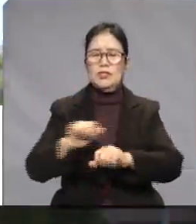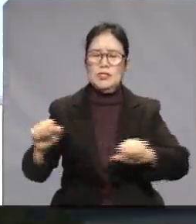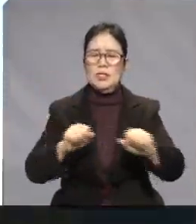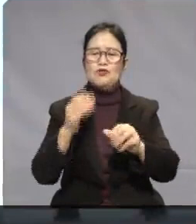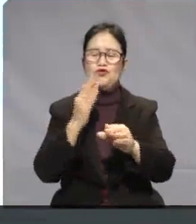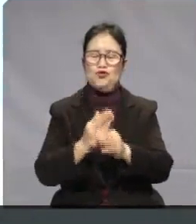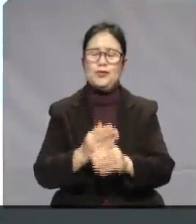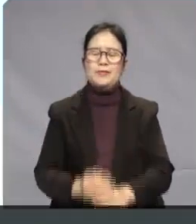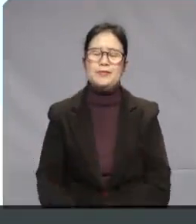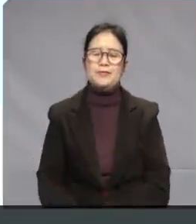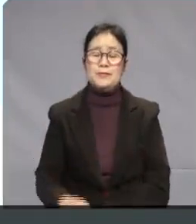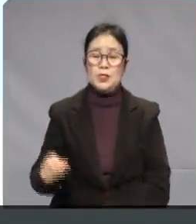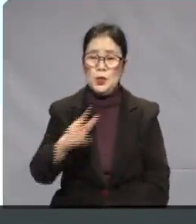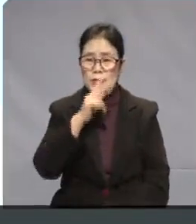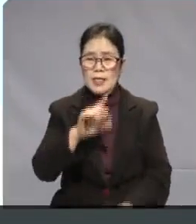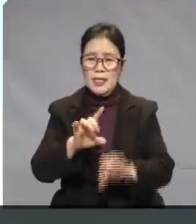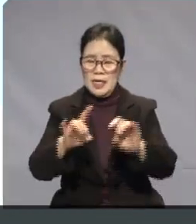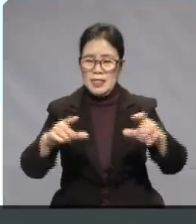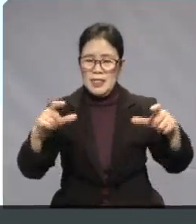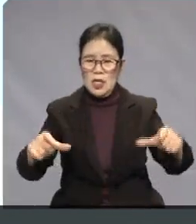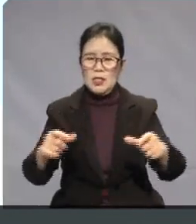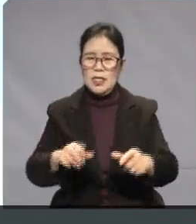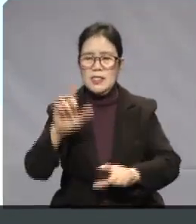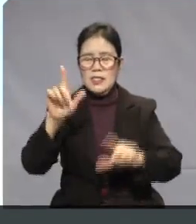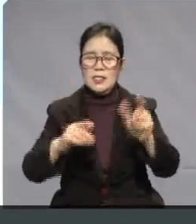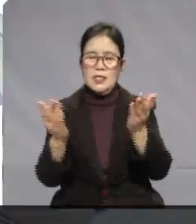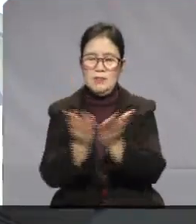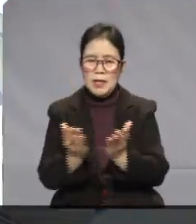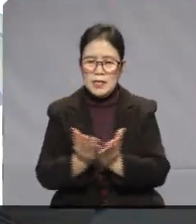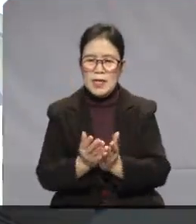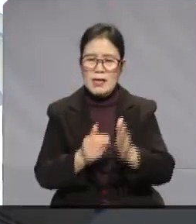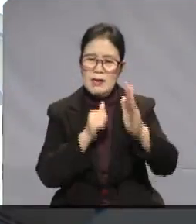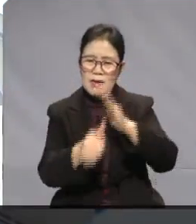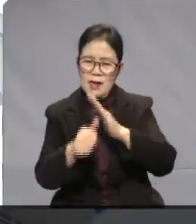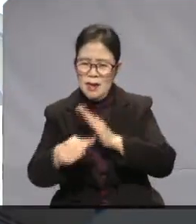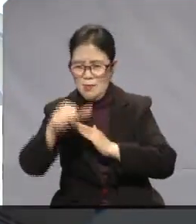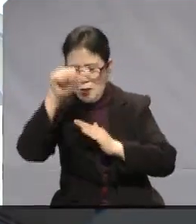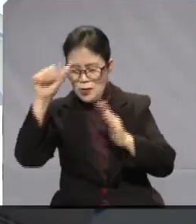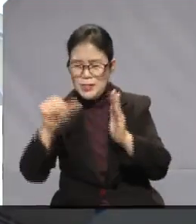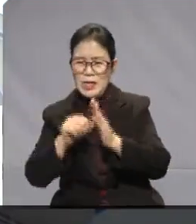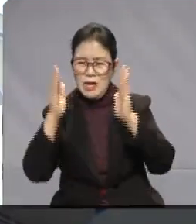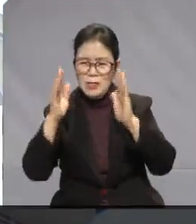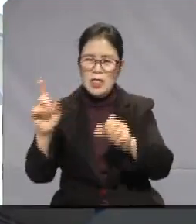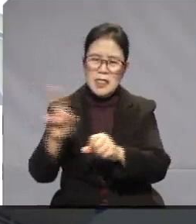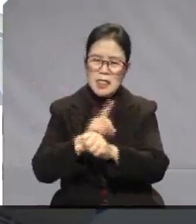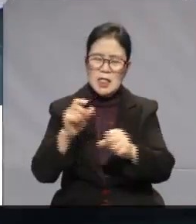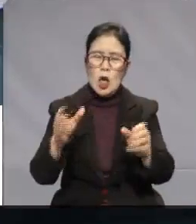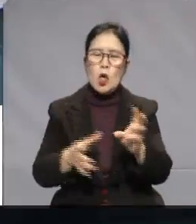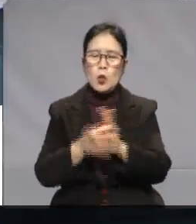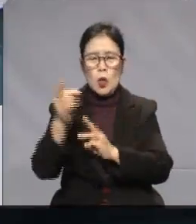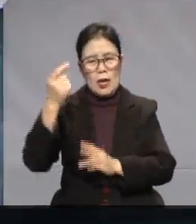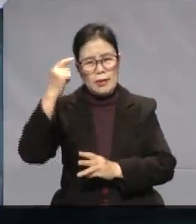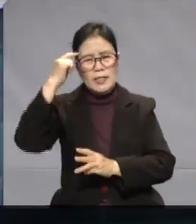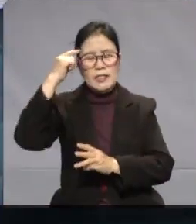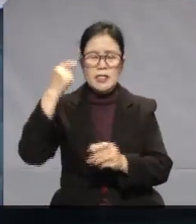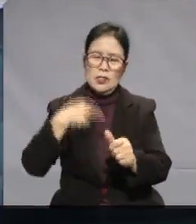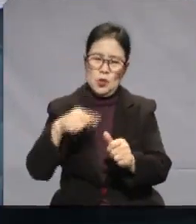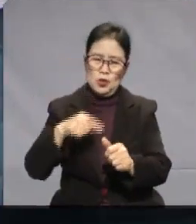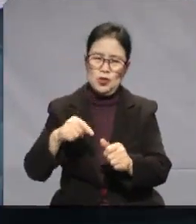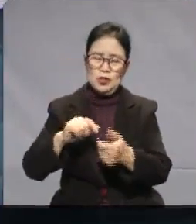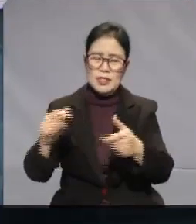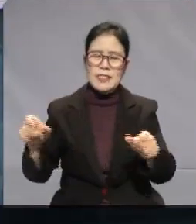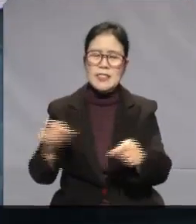있습니다 용인시는 각 지역의 실정에 맞게 찾아가는 평생 학습 디지털 통합인지 교육 등 특색 있는